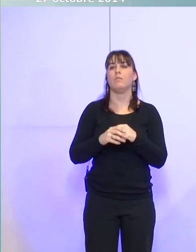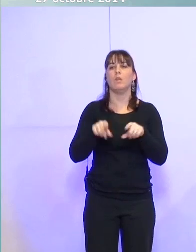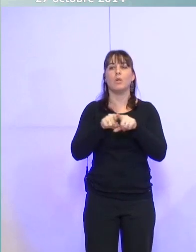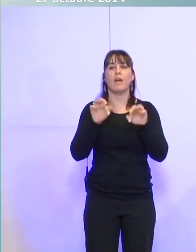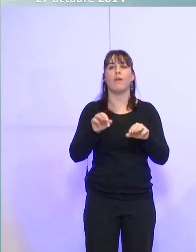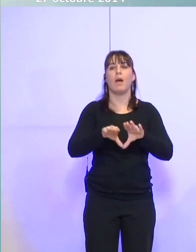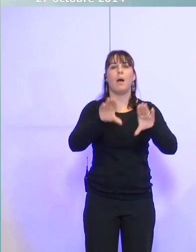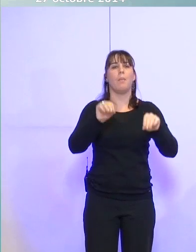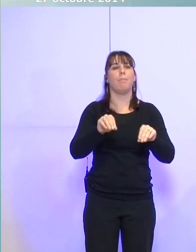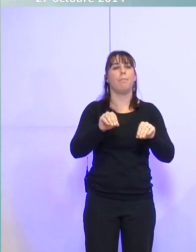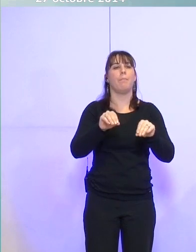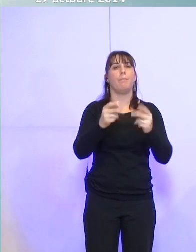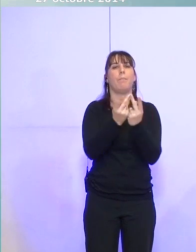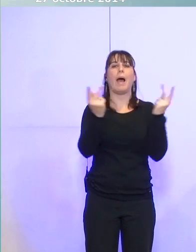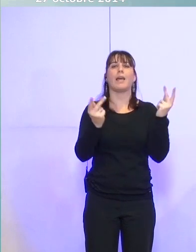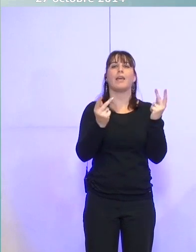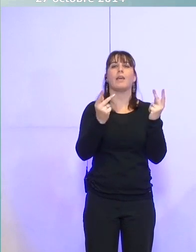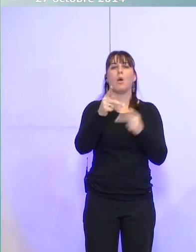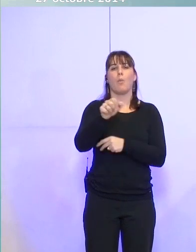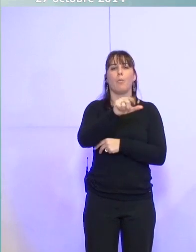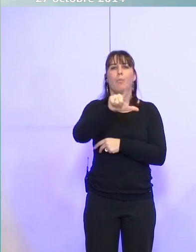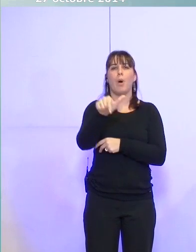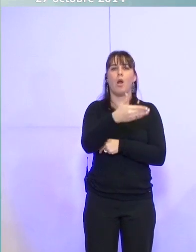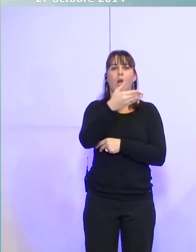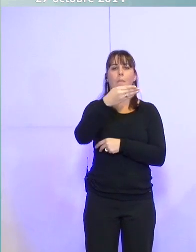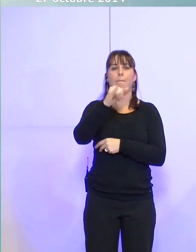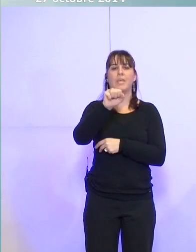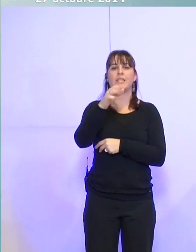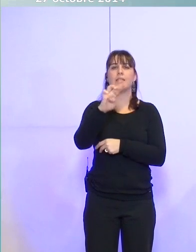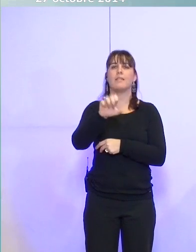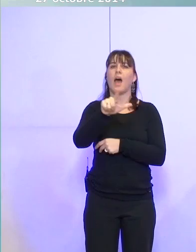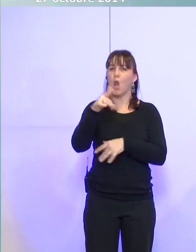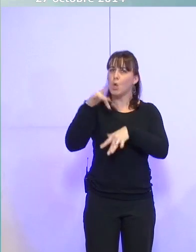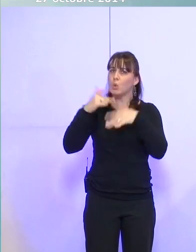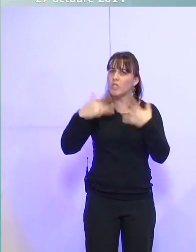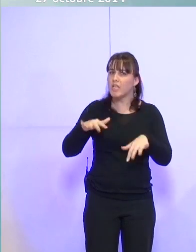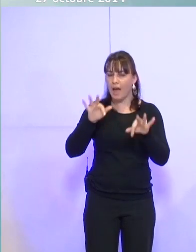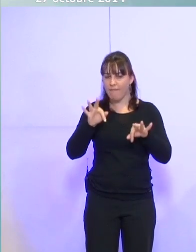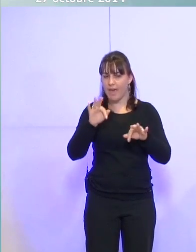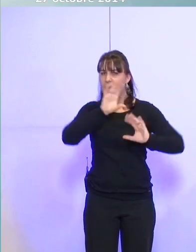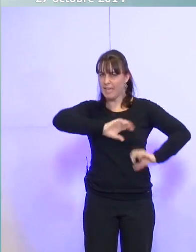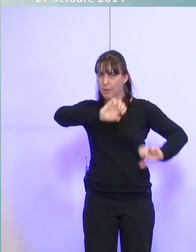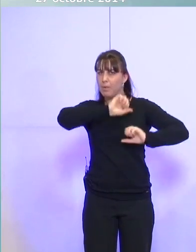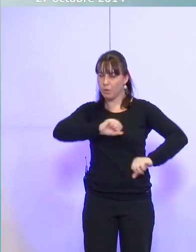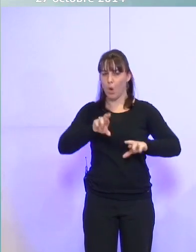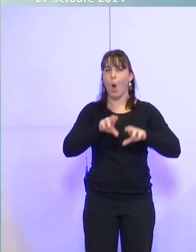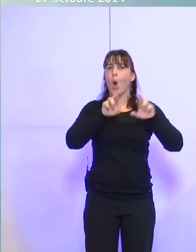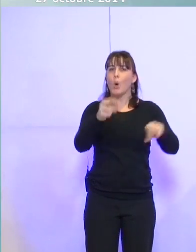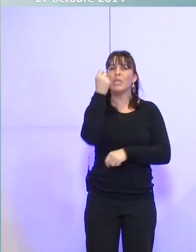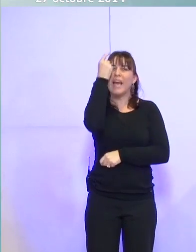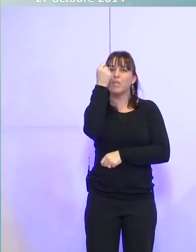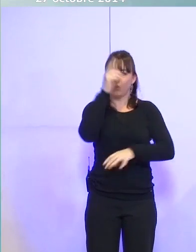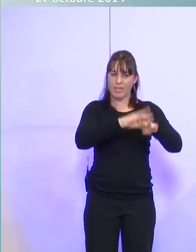Paul Mistral, trois périmètres du centre-ville ont été retenus pour une expérimentation de végétalisation. Le secteur rue de Strasbourg,